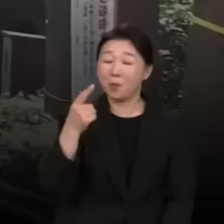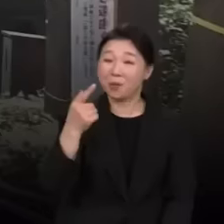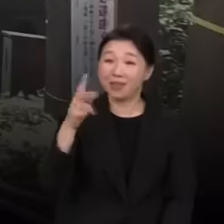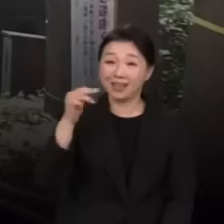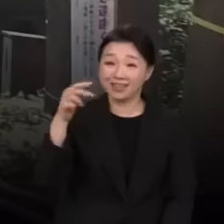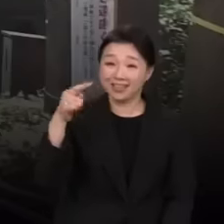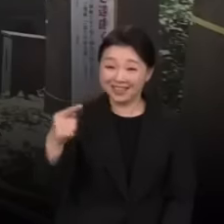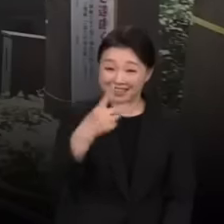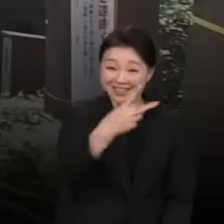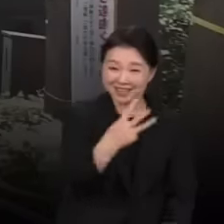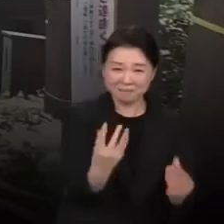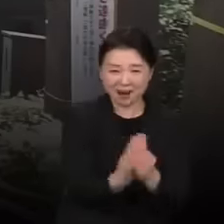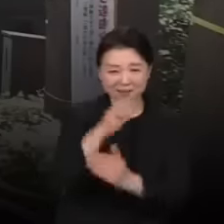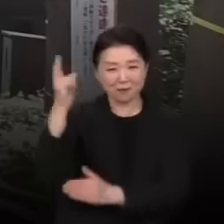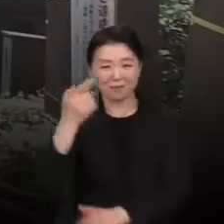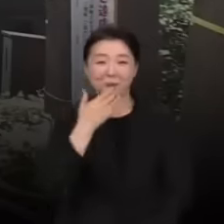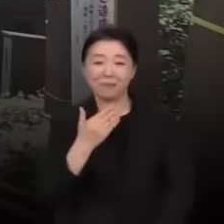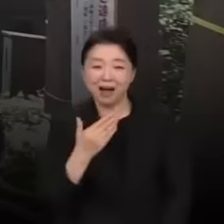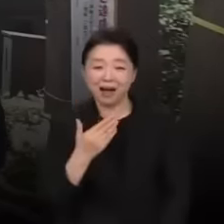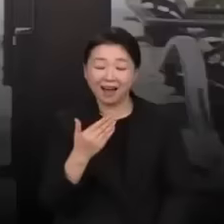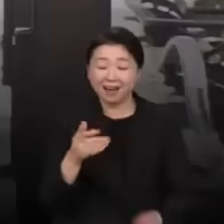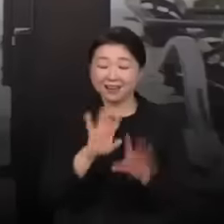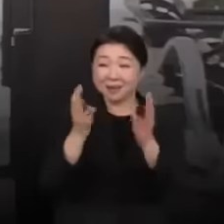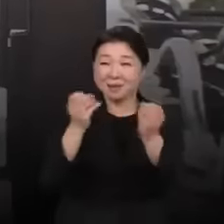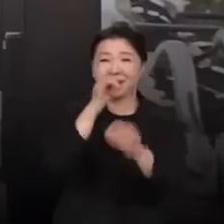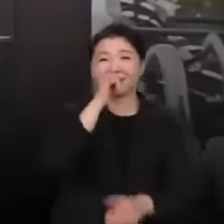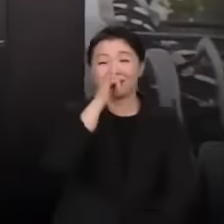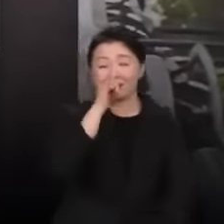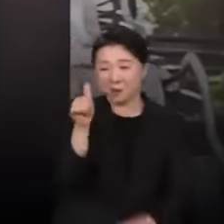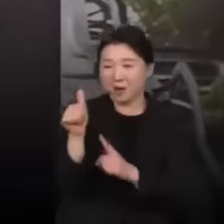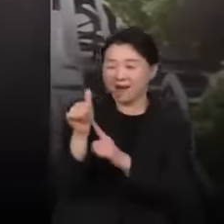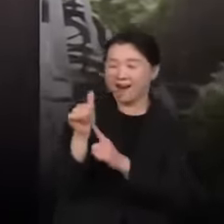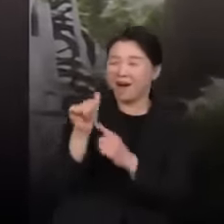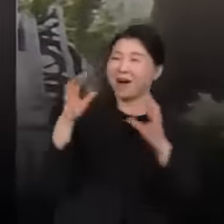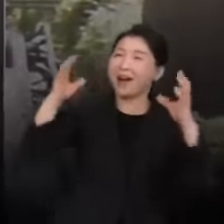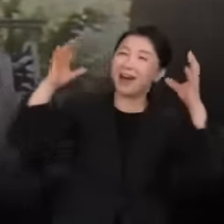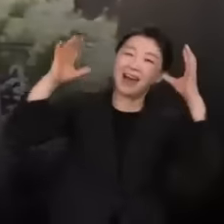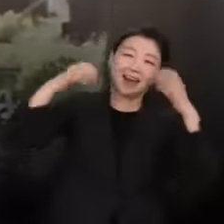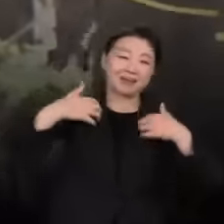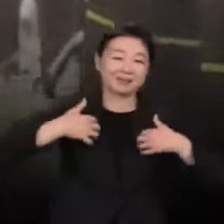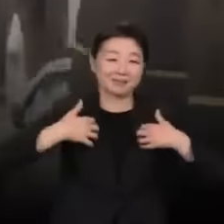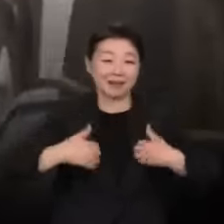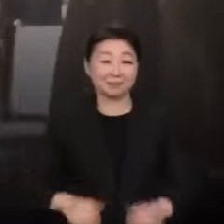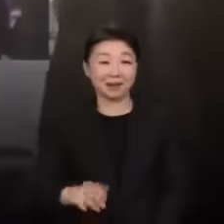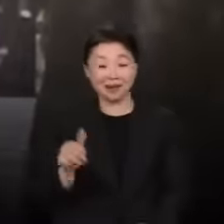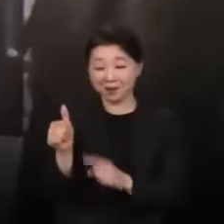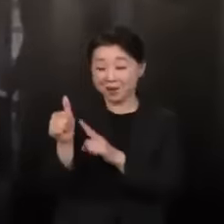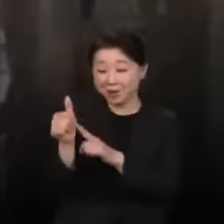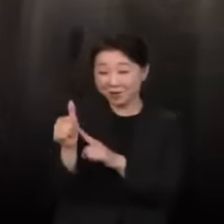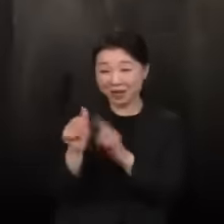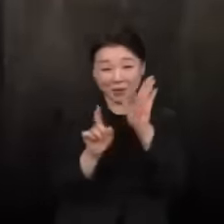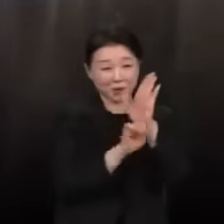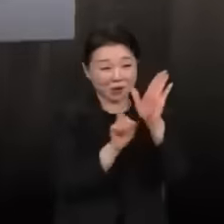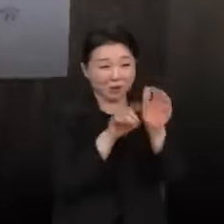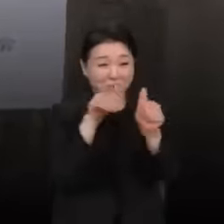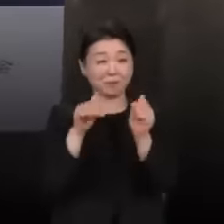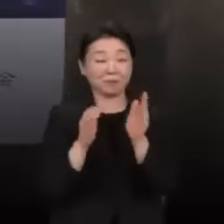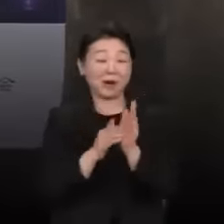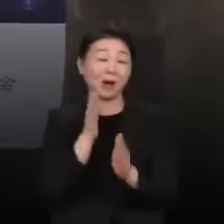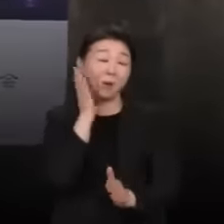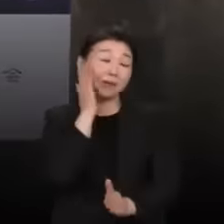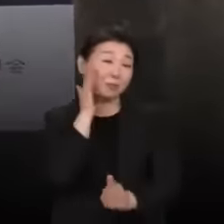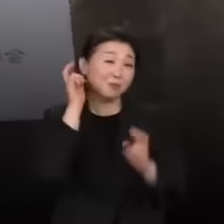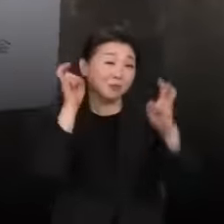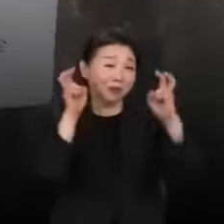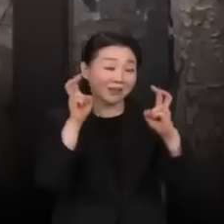홈런스네. 개막전을 앞두고 일본 열도도 오타니 열풍에 들떠 있습니다. 오타니를 광고 모델로 기용한 한 화장품